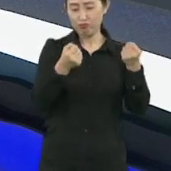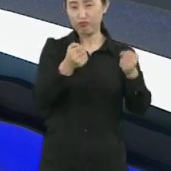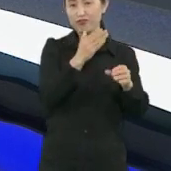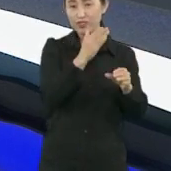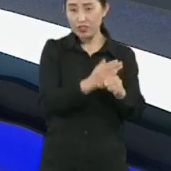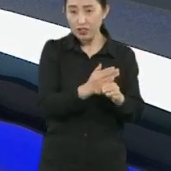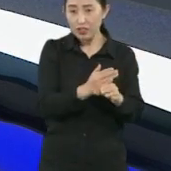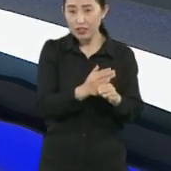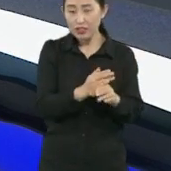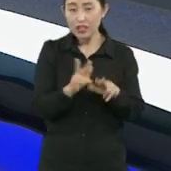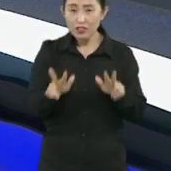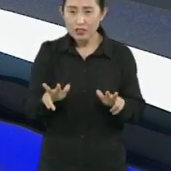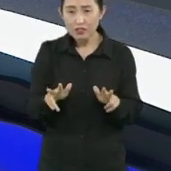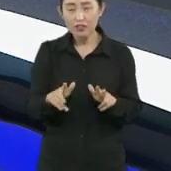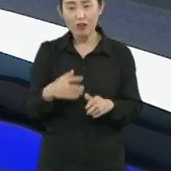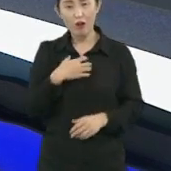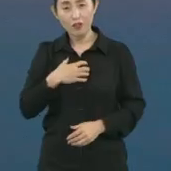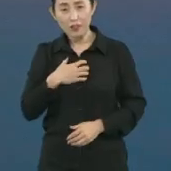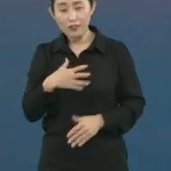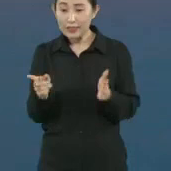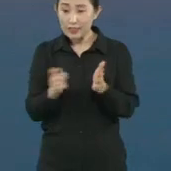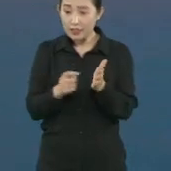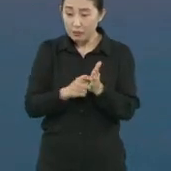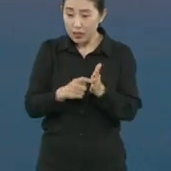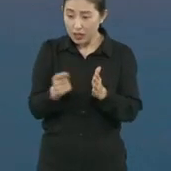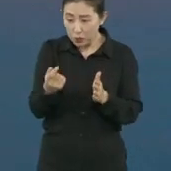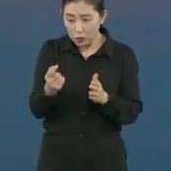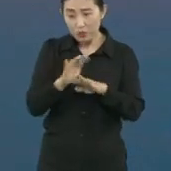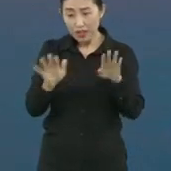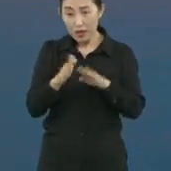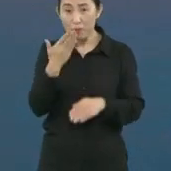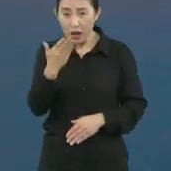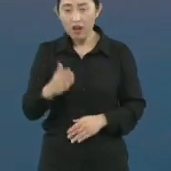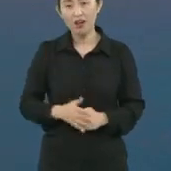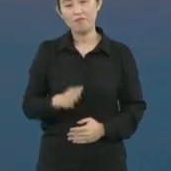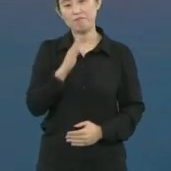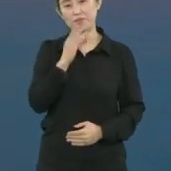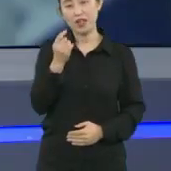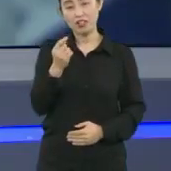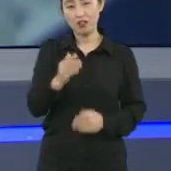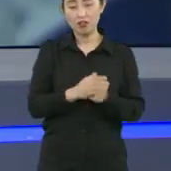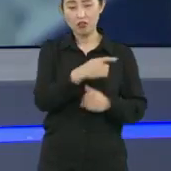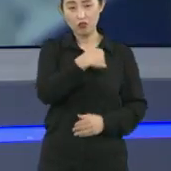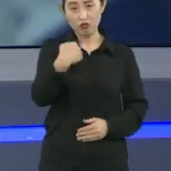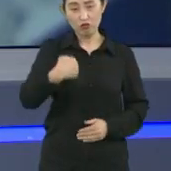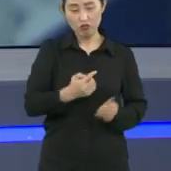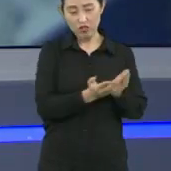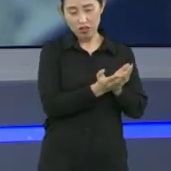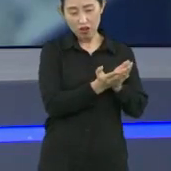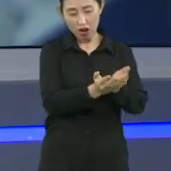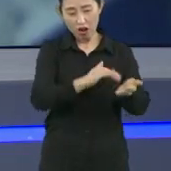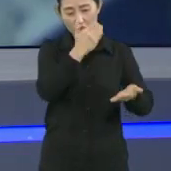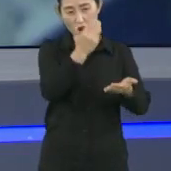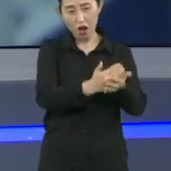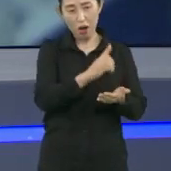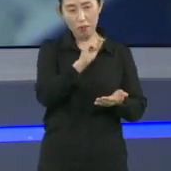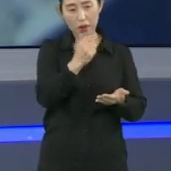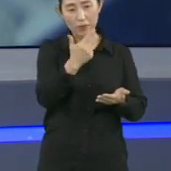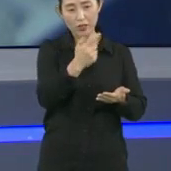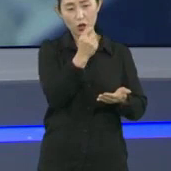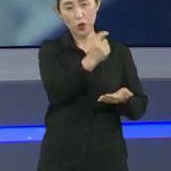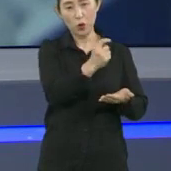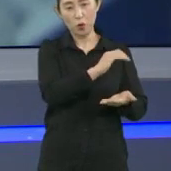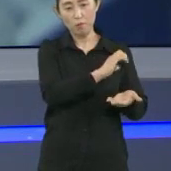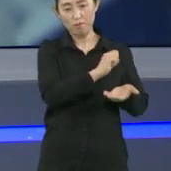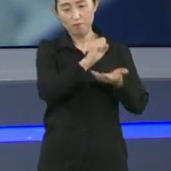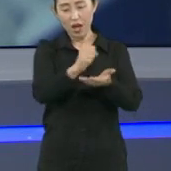지금 일단 급한 불은 끈 게 맞습니까? 네, 일단 중국에서 요소 18,000톤이 들어오면 석 달 정도를 사용할 수 있는